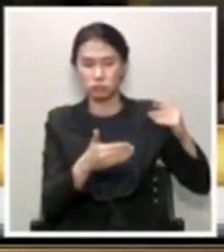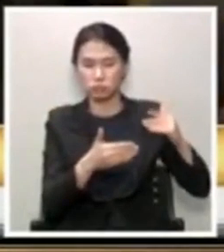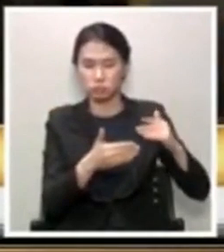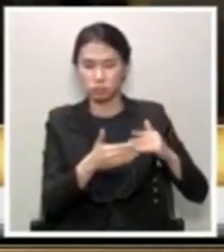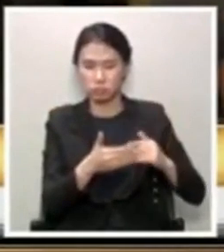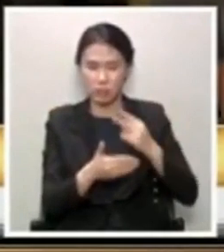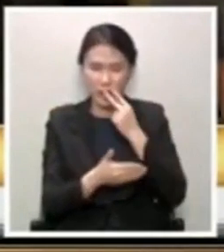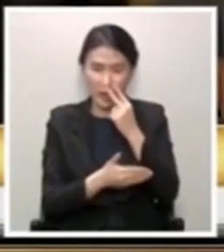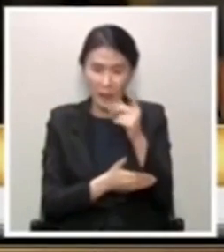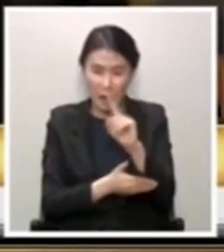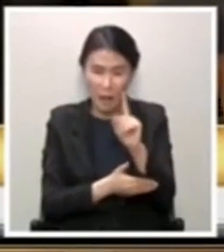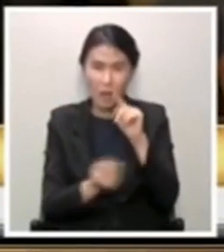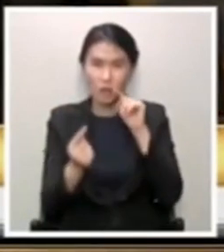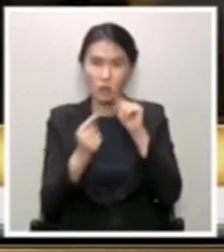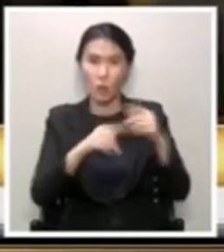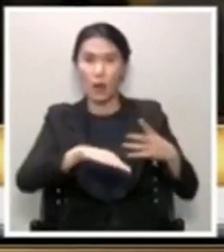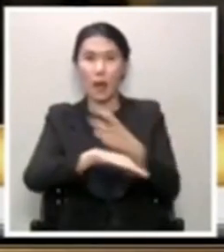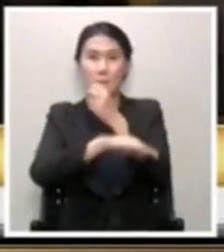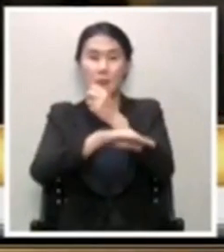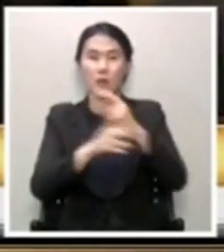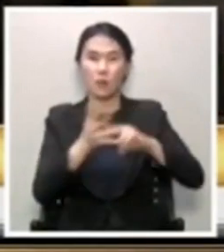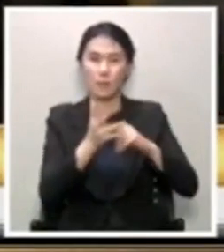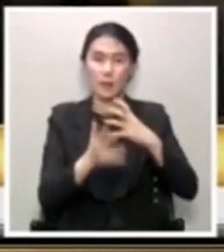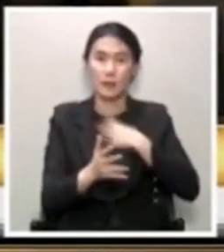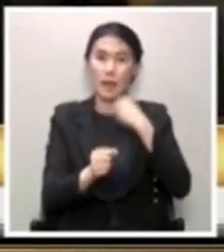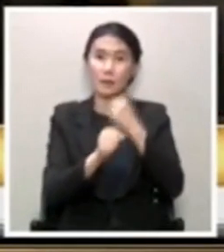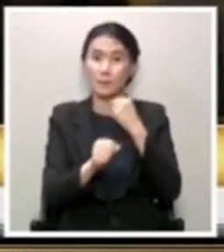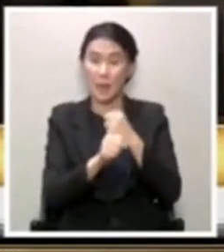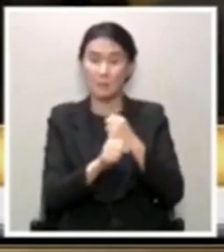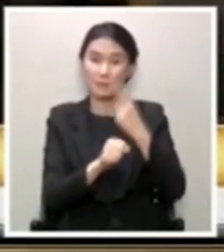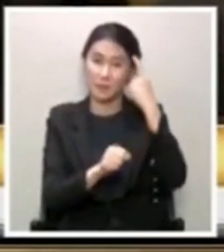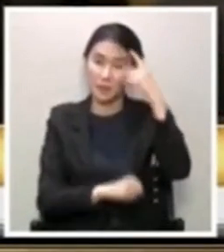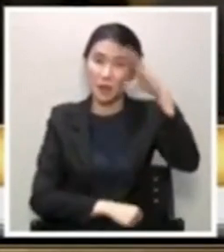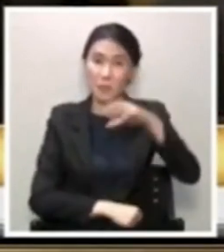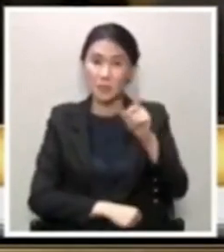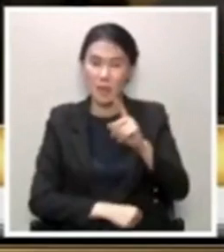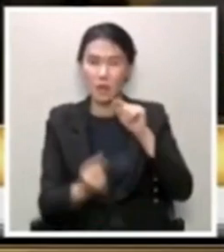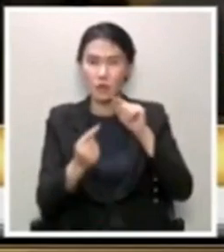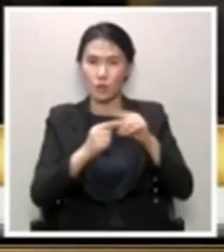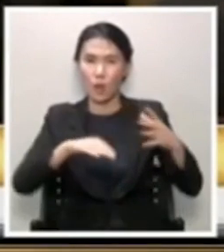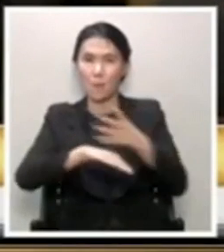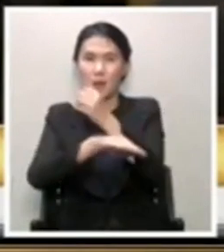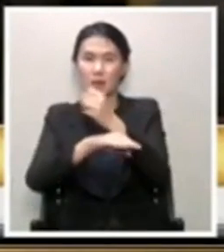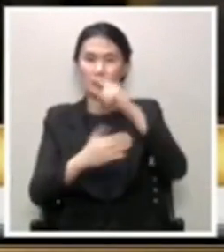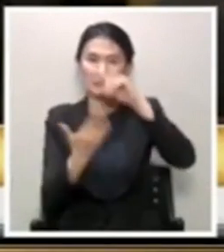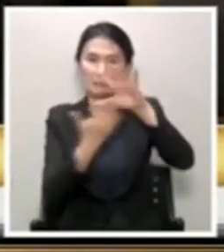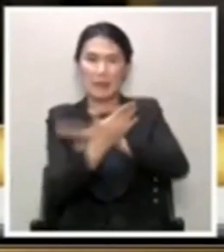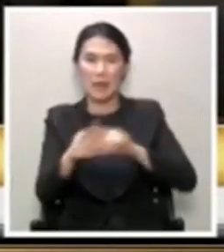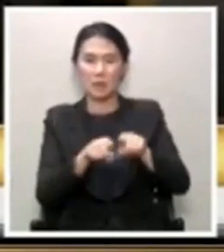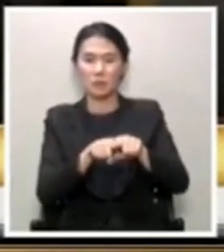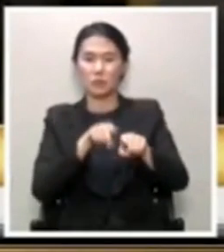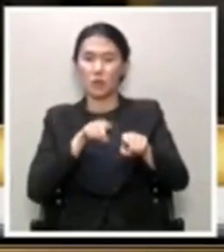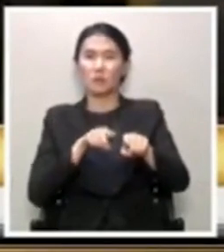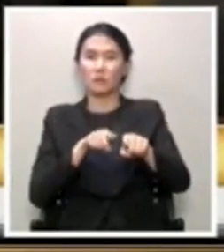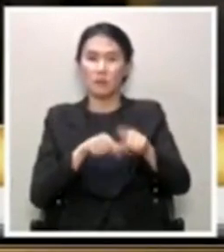จนเลยครับว่าระบอบการเมืองที่พวกเขาต้องการให้มันเกิดขึ้นนั้นเป็นการนำการเมืองไทยถอยหลังกลับไปเมื่อ